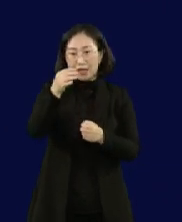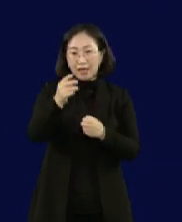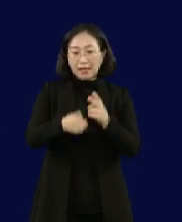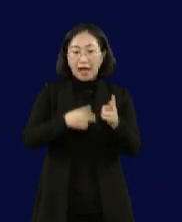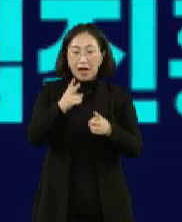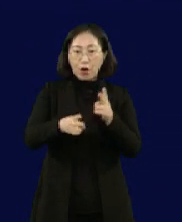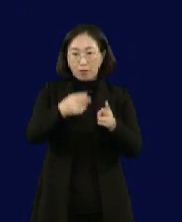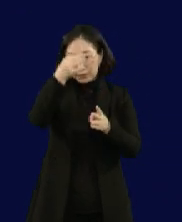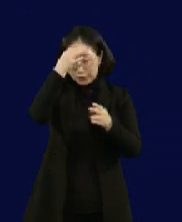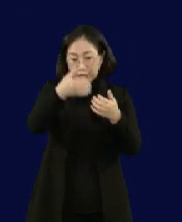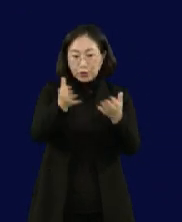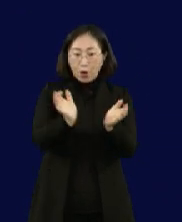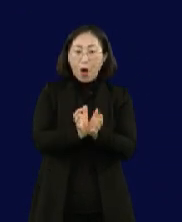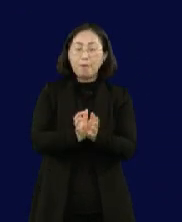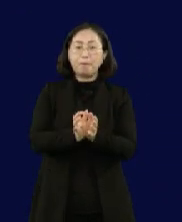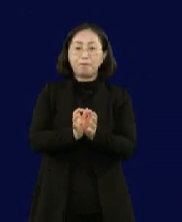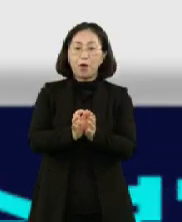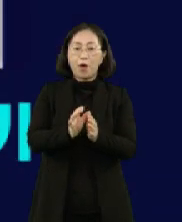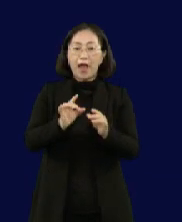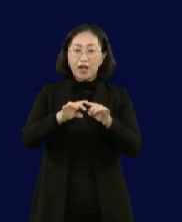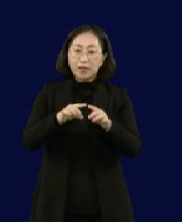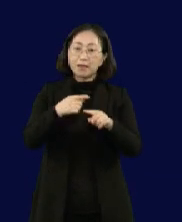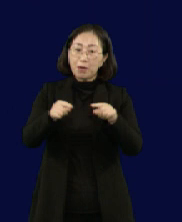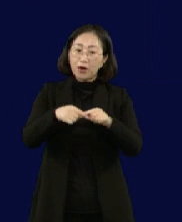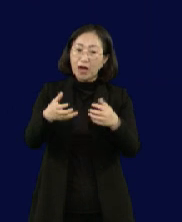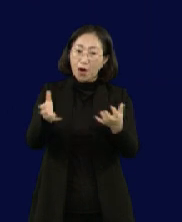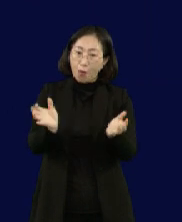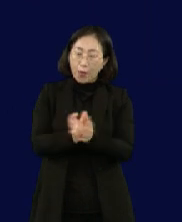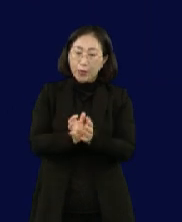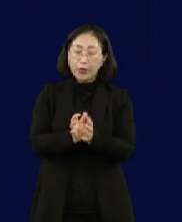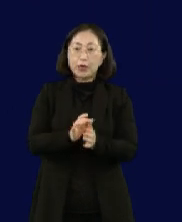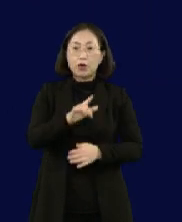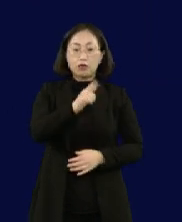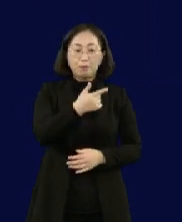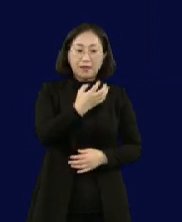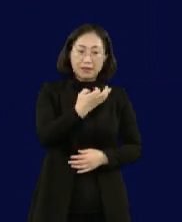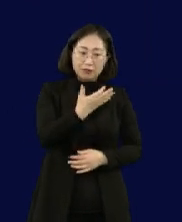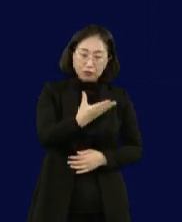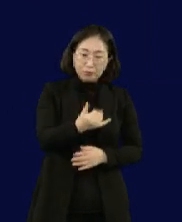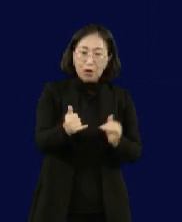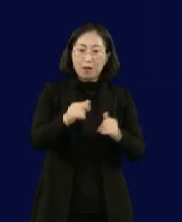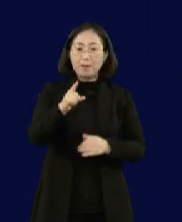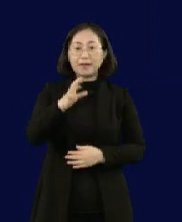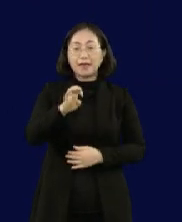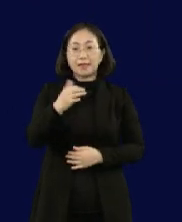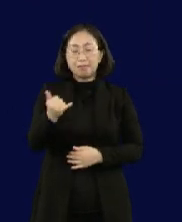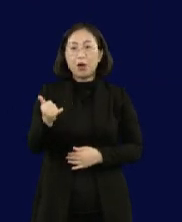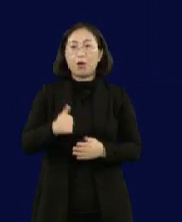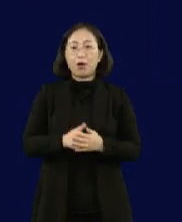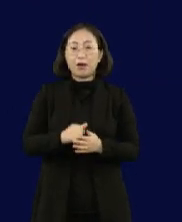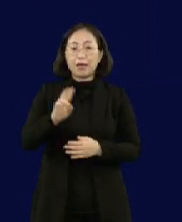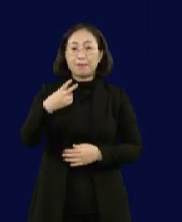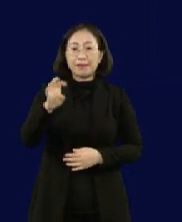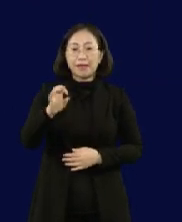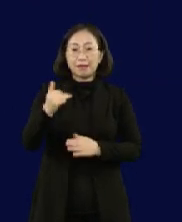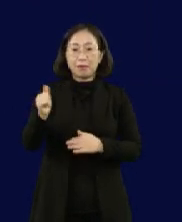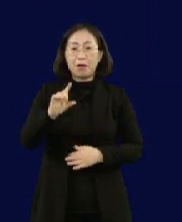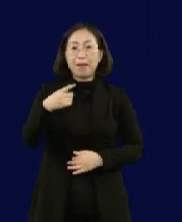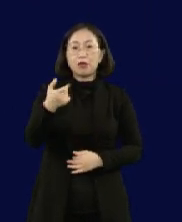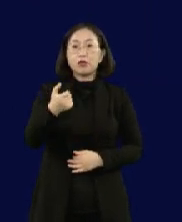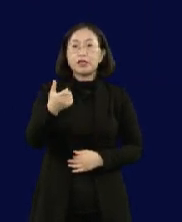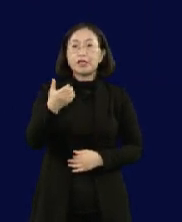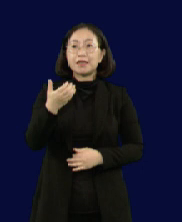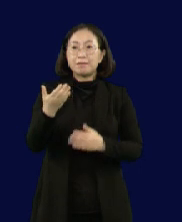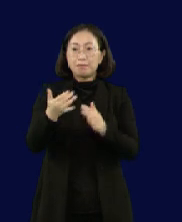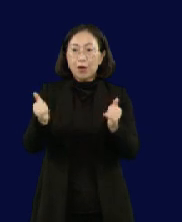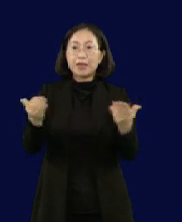기상산업기술원, 임업진흥원, 에너지기술평가원으로 각각 619명과 149명, 248명,